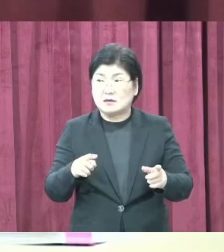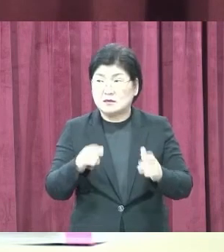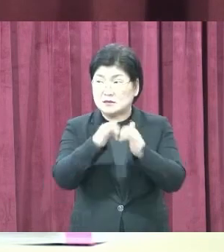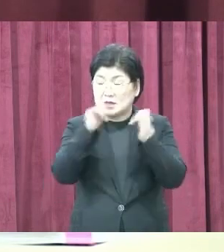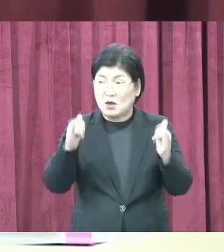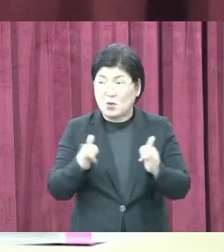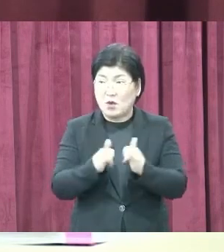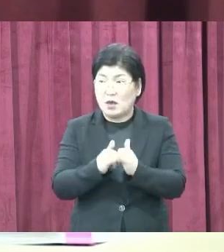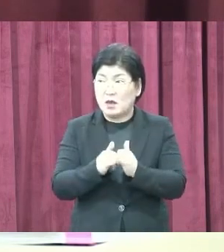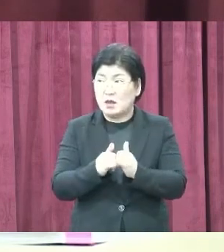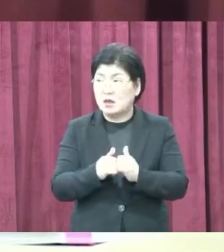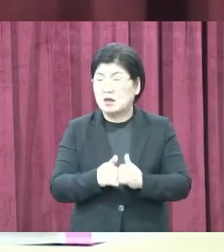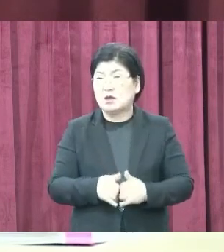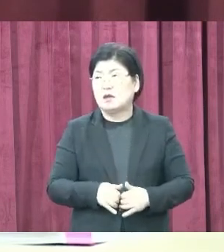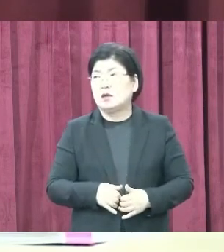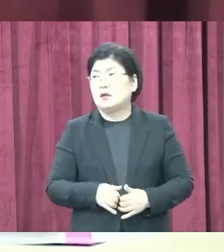지역사회 장애인 대상으로